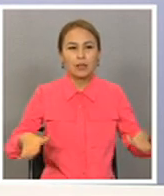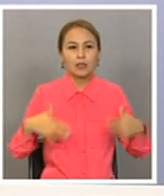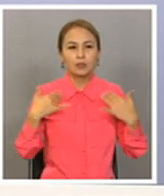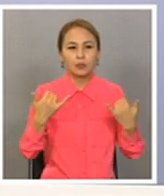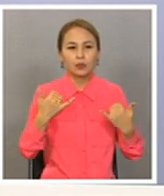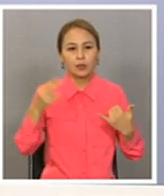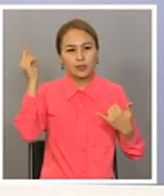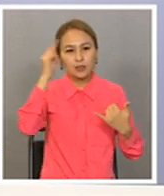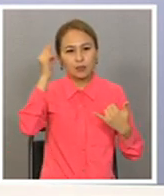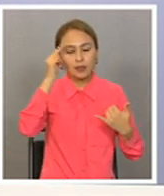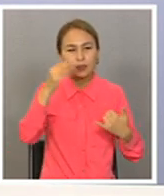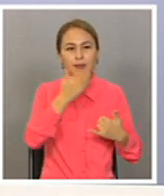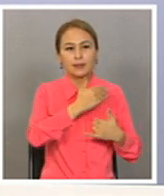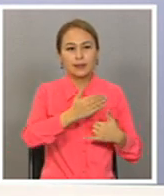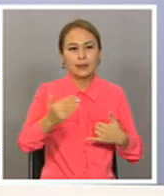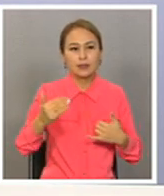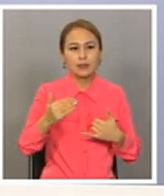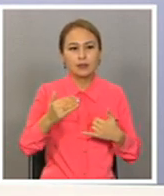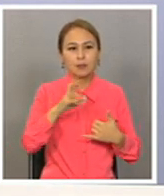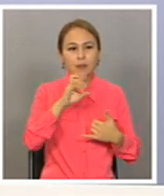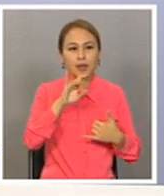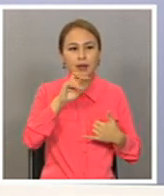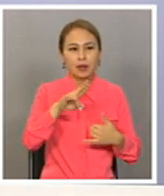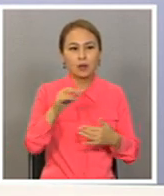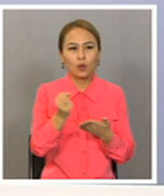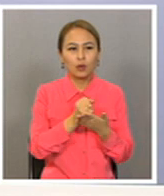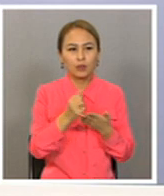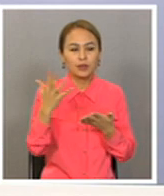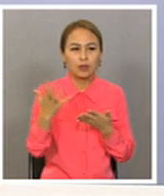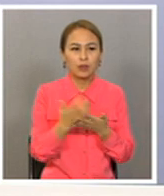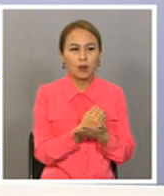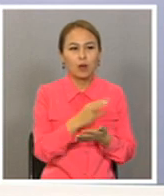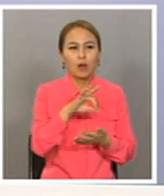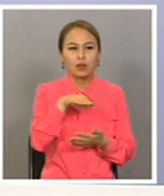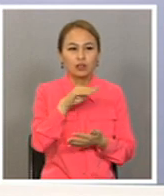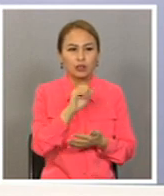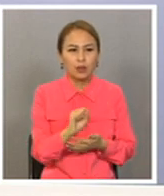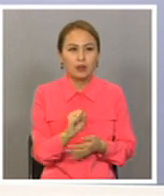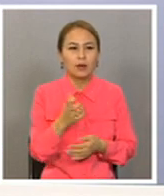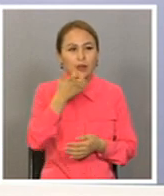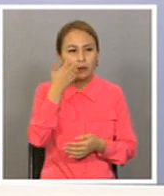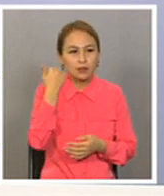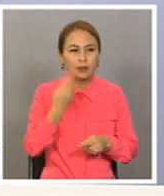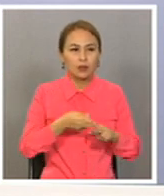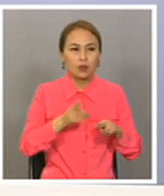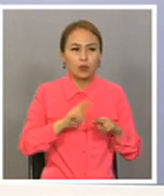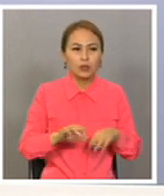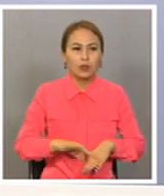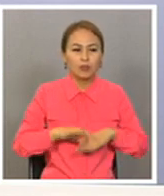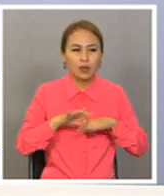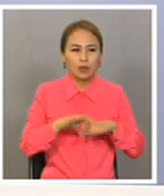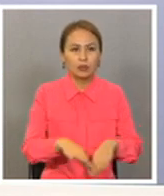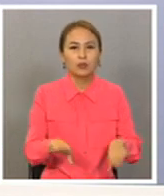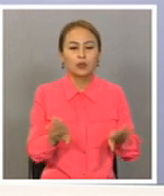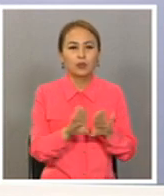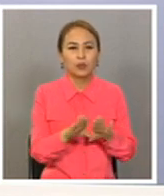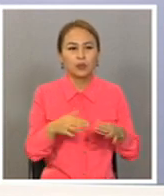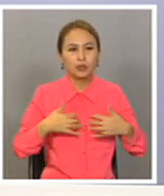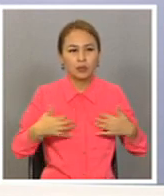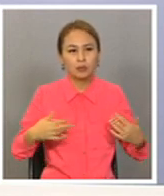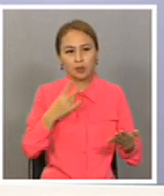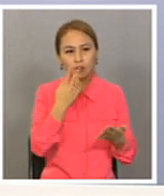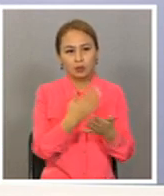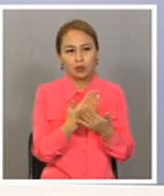сабақта сіздер Берел қорымынан табылған археологиялық олжалар арқылы сақтардың дүниетанымы мен